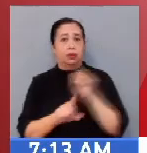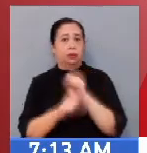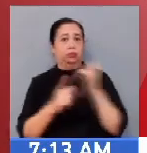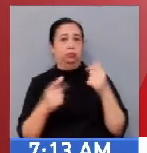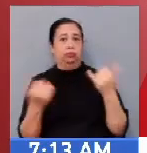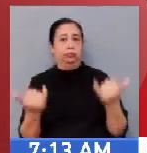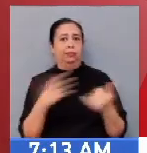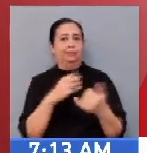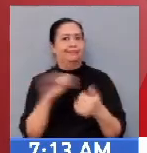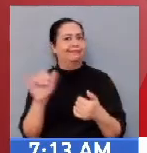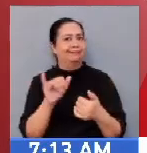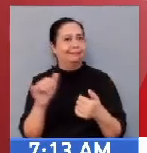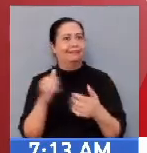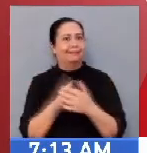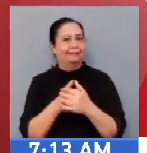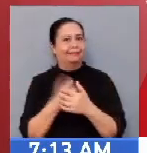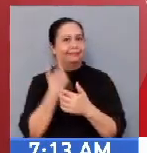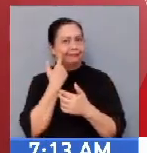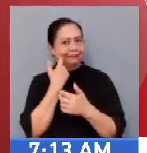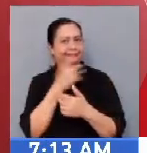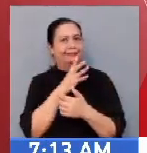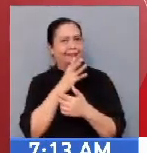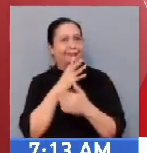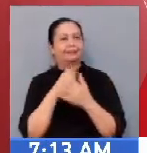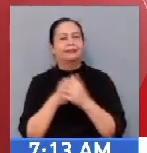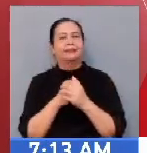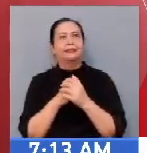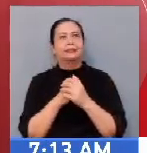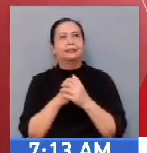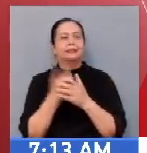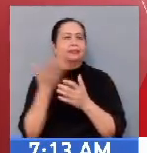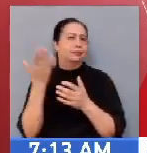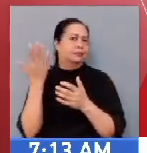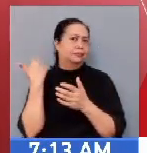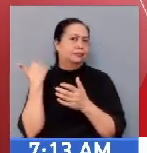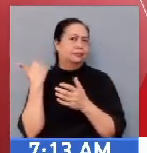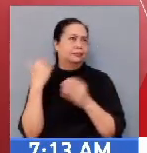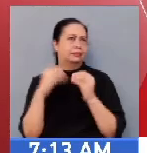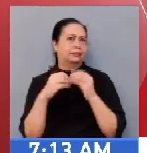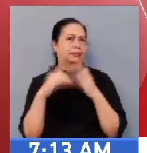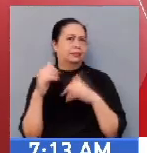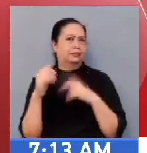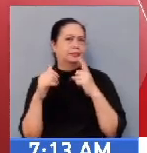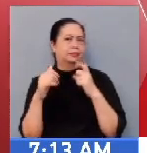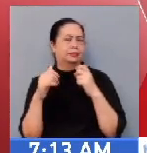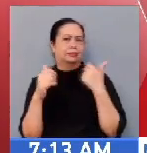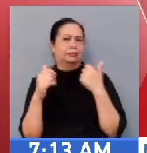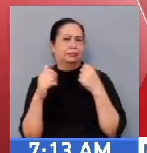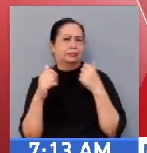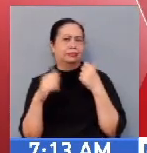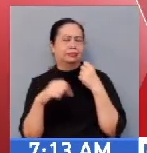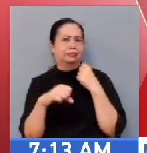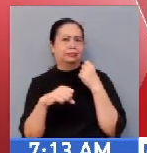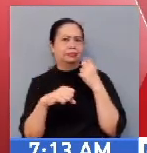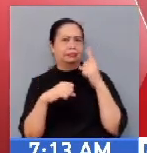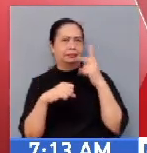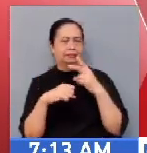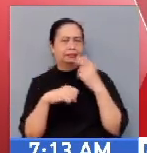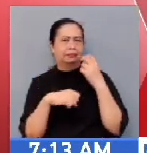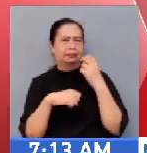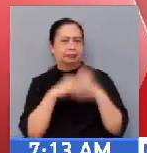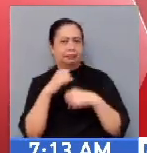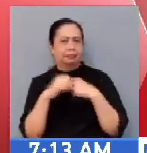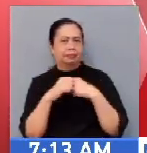ng nabanggit ko kanina, Igan, nitong nakaraang higit kalahating dekada na nasa minorya